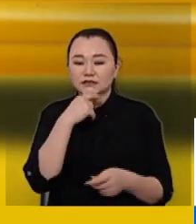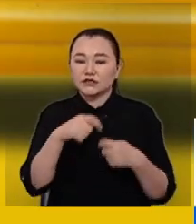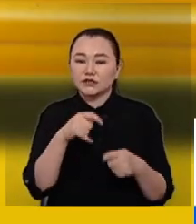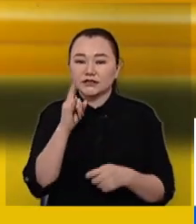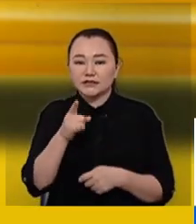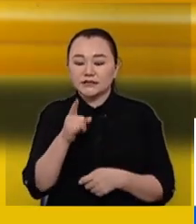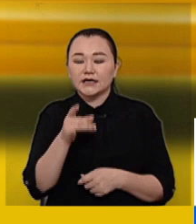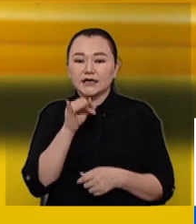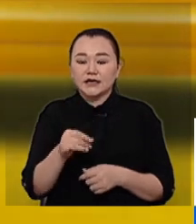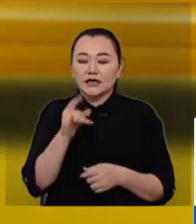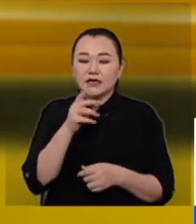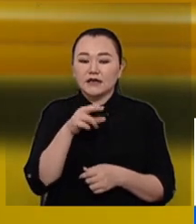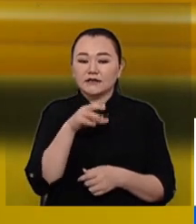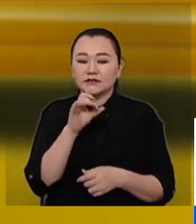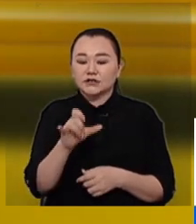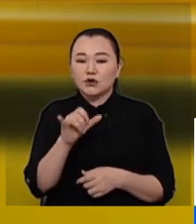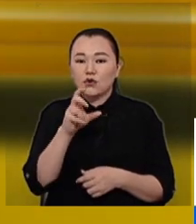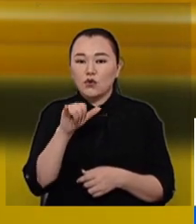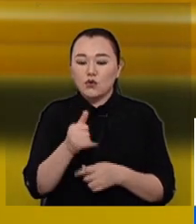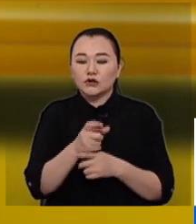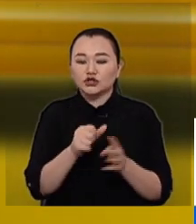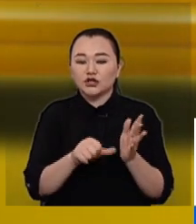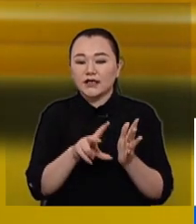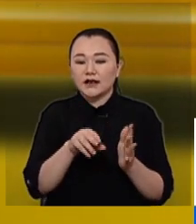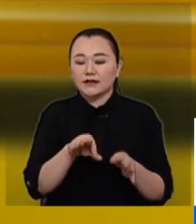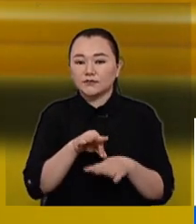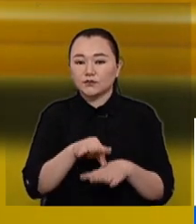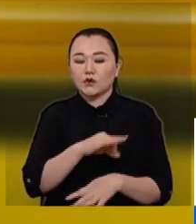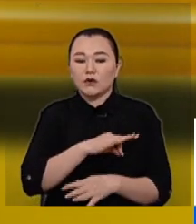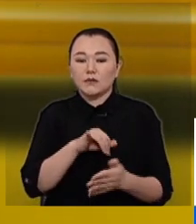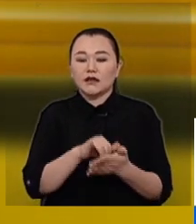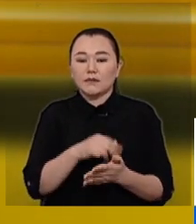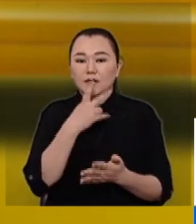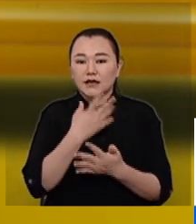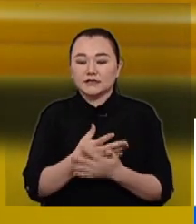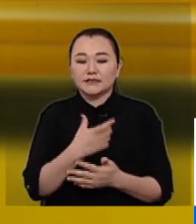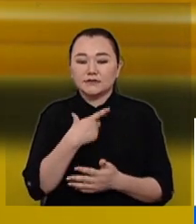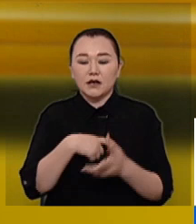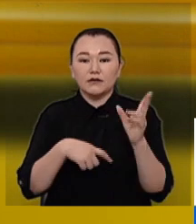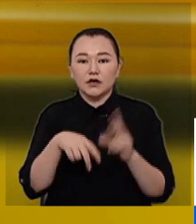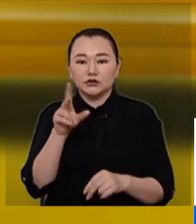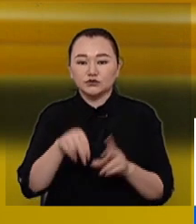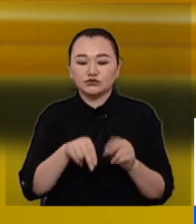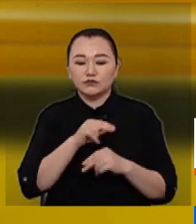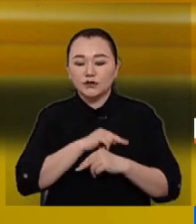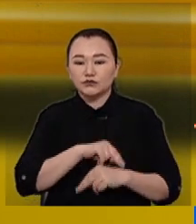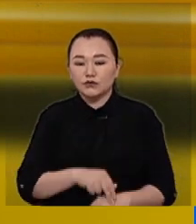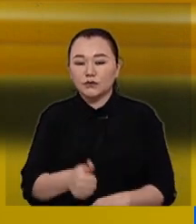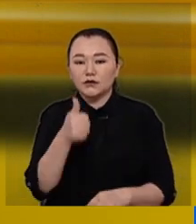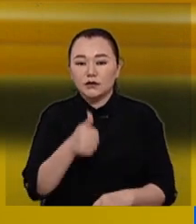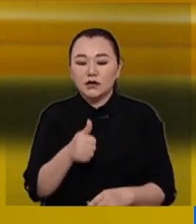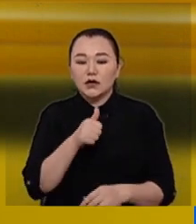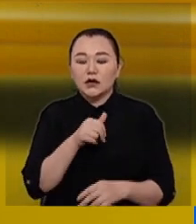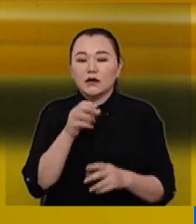такси и доставки Яндекс.Го уже более 6 лет. За это время приложение показало себя надежным партнером. Благодаря ему в стране